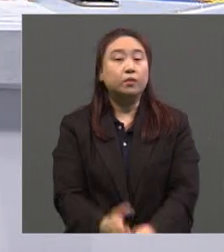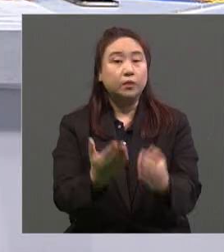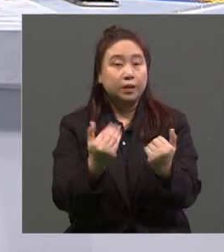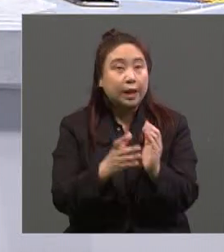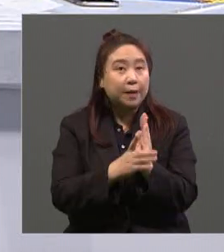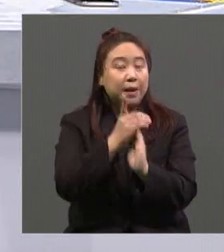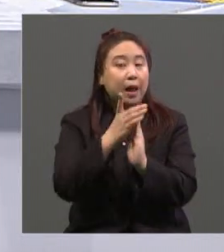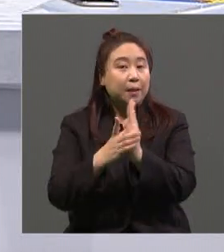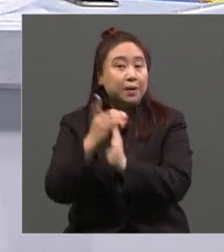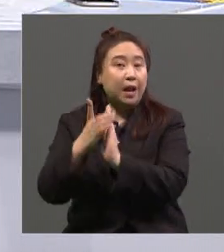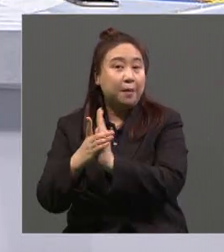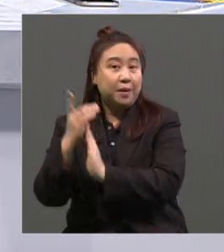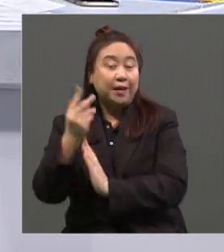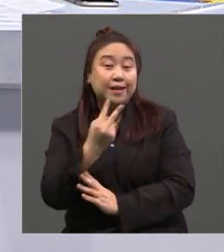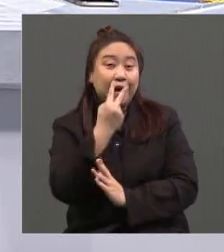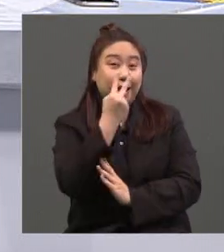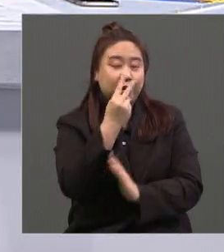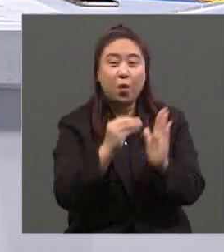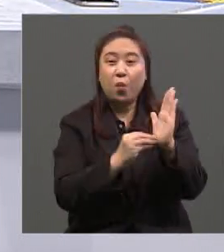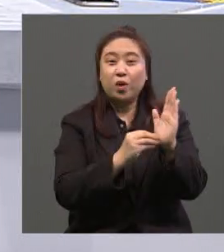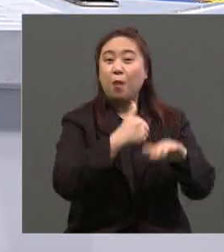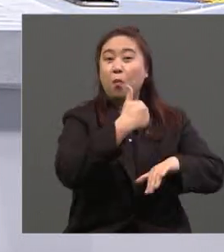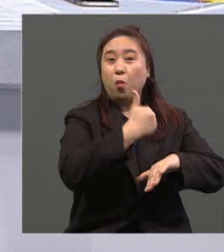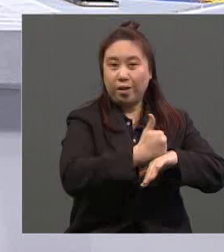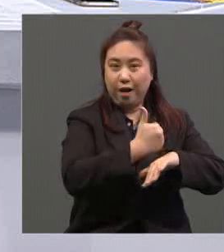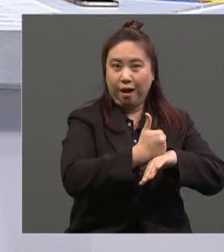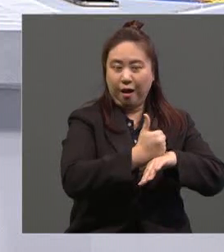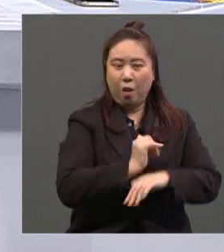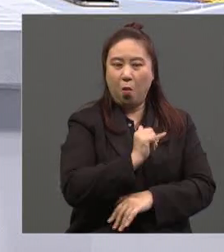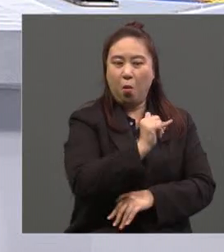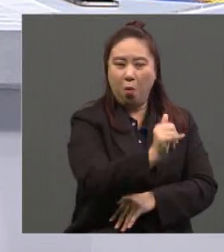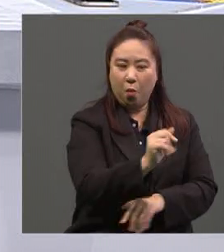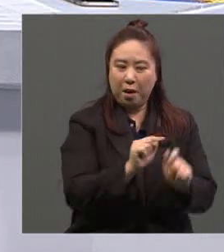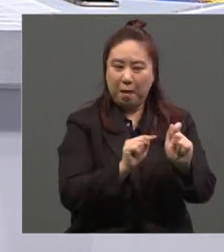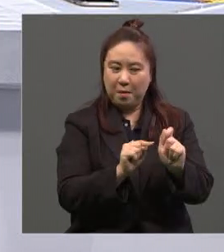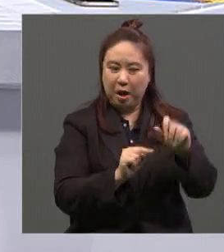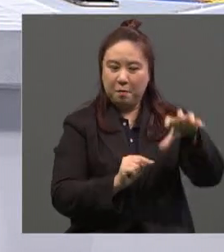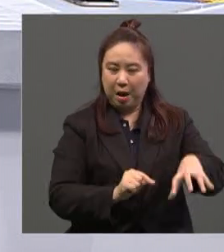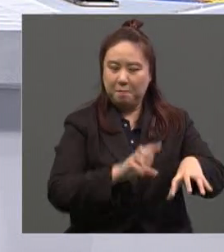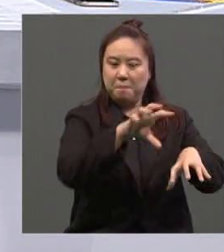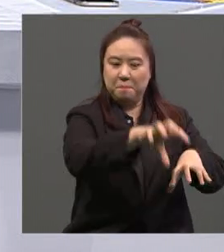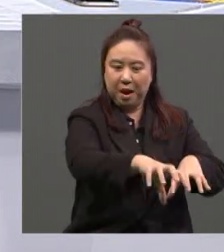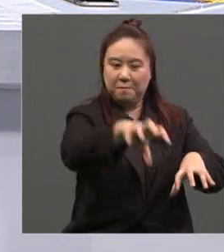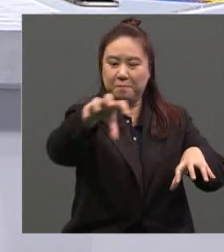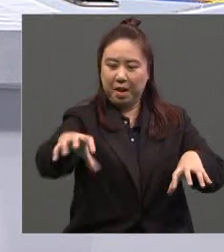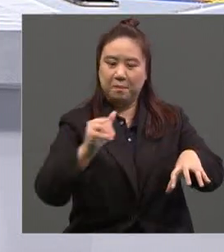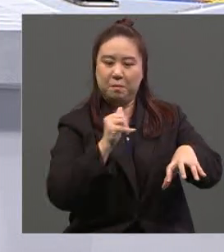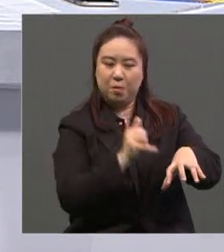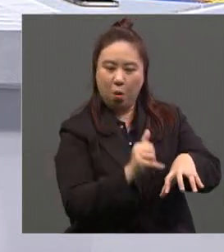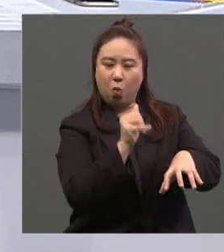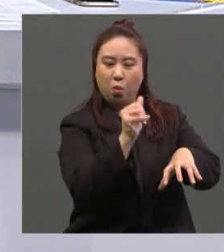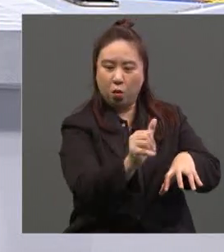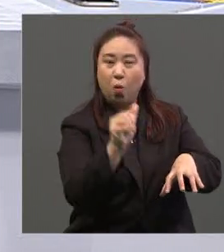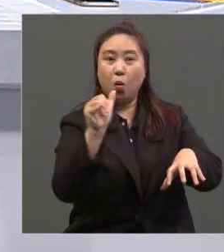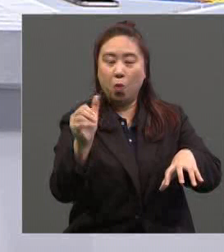ในแต่ละสัปดาห์เราก็จะเห็นนะคะท่านผู้ว่าชัดชาติผู้ว่ากทมเนี่ยลงพื้นที่ไปแต่ละเขตของกทมกันอย่างต่อเนื่องเพื่อที่จะไปติดตามแก้ไขปั